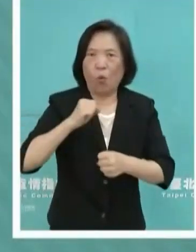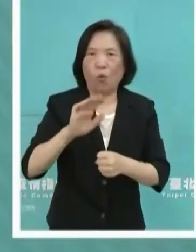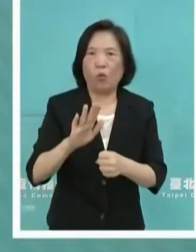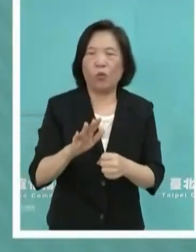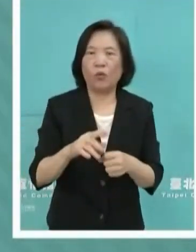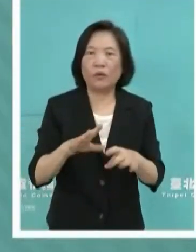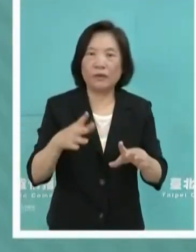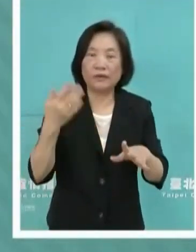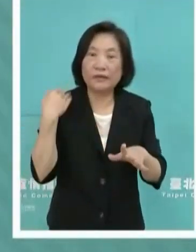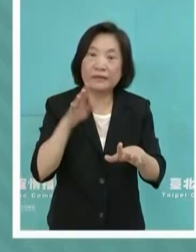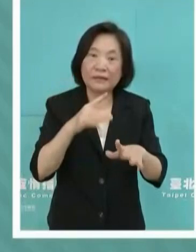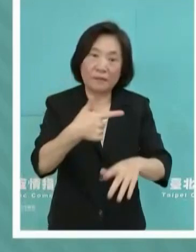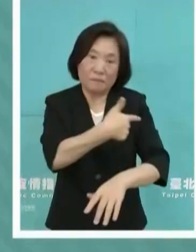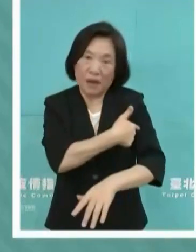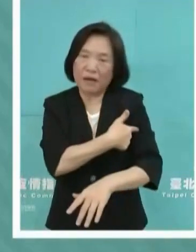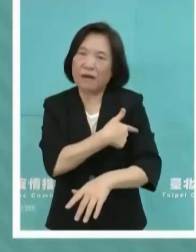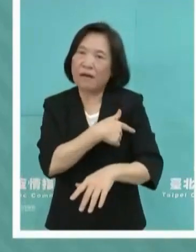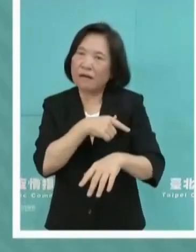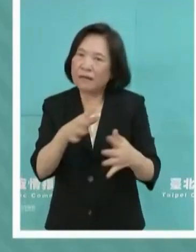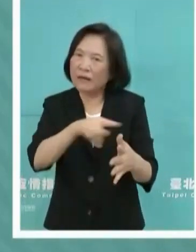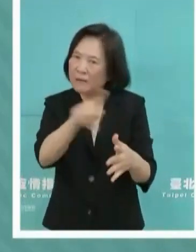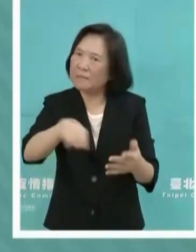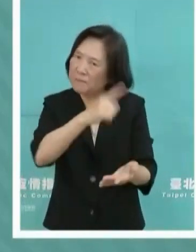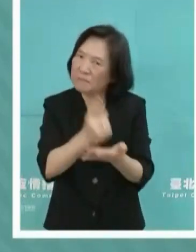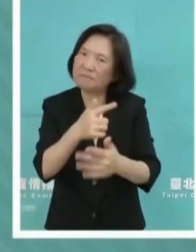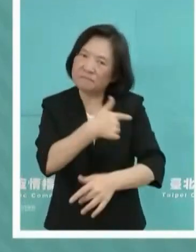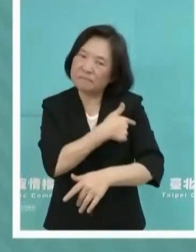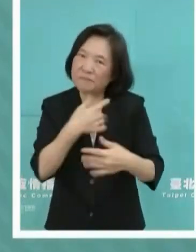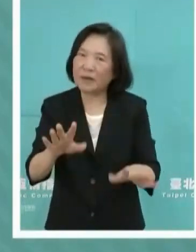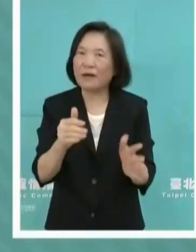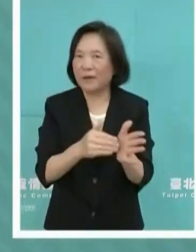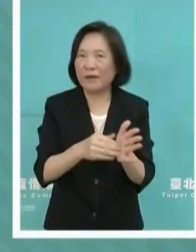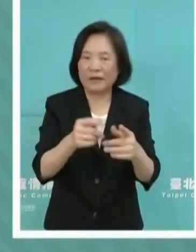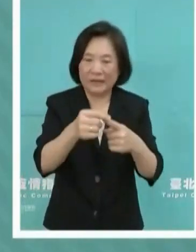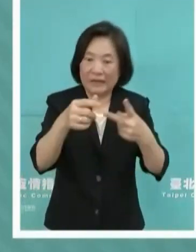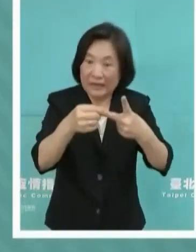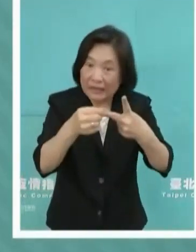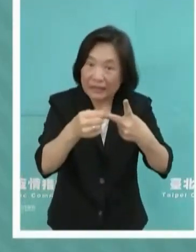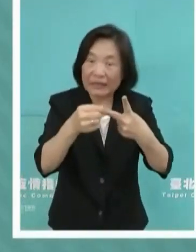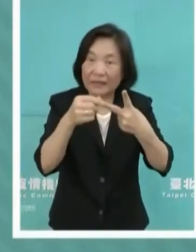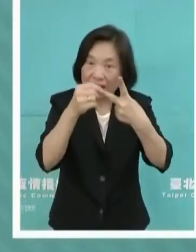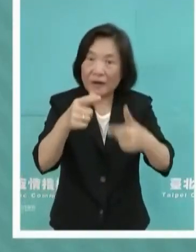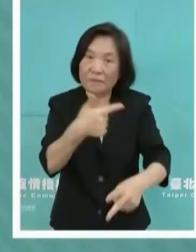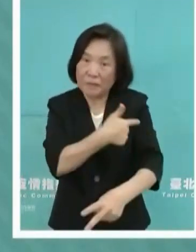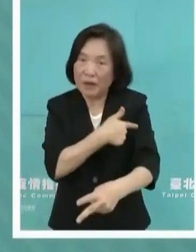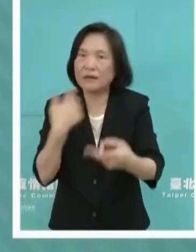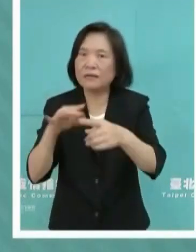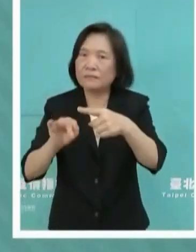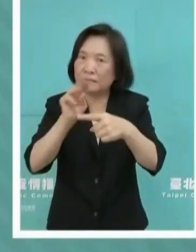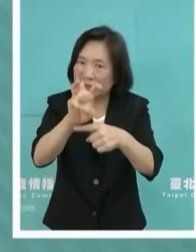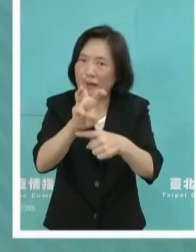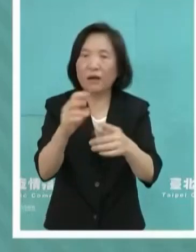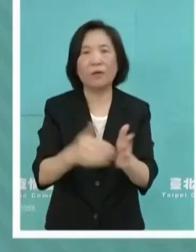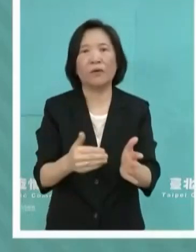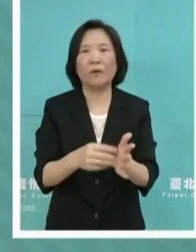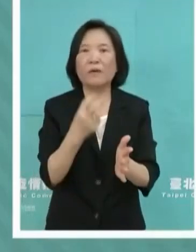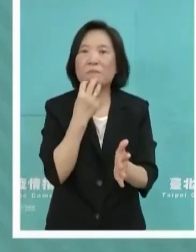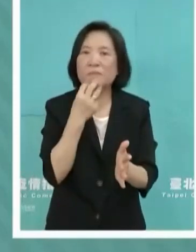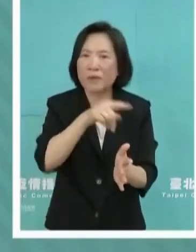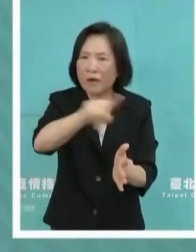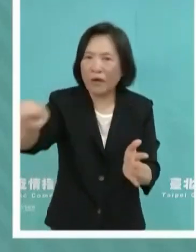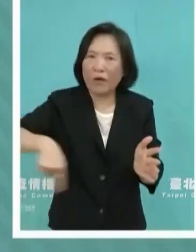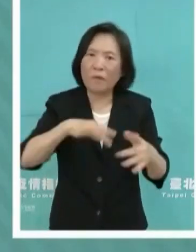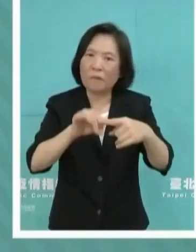们第一剂已经差不多已经都打过了。第二剂也打了快 30% 了，在首尔地区他们的首都首尔地